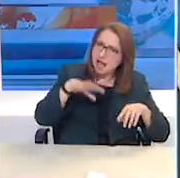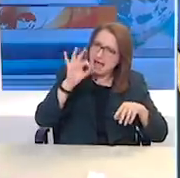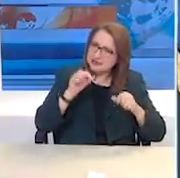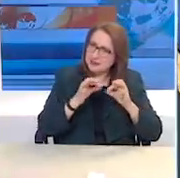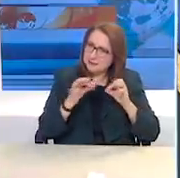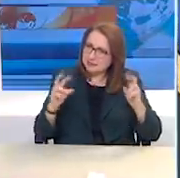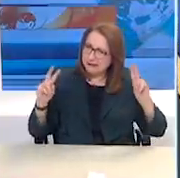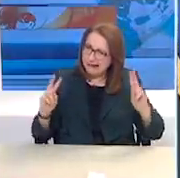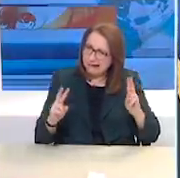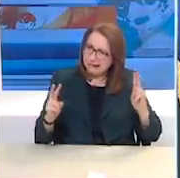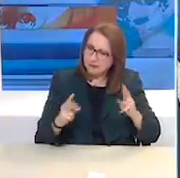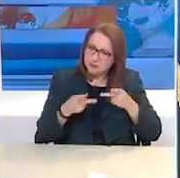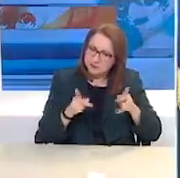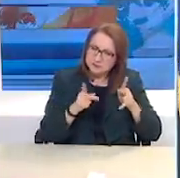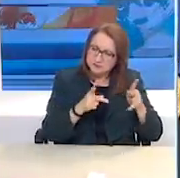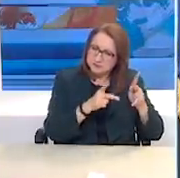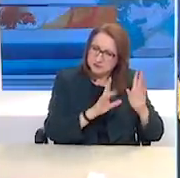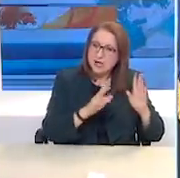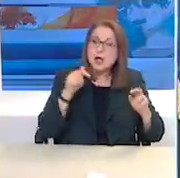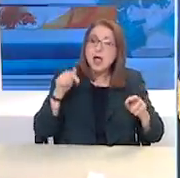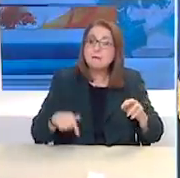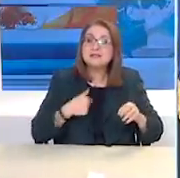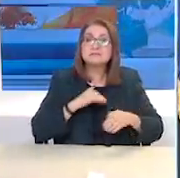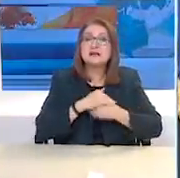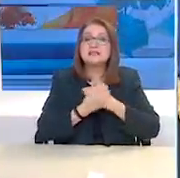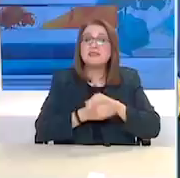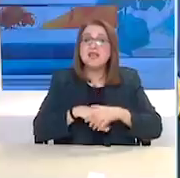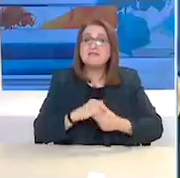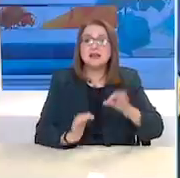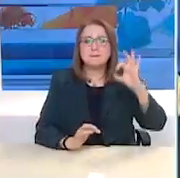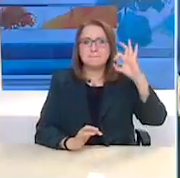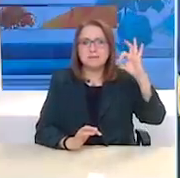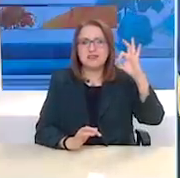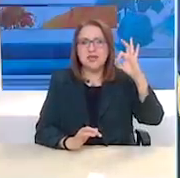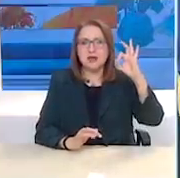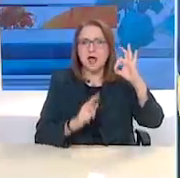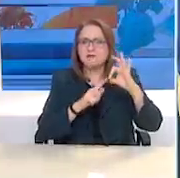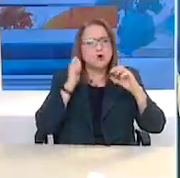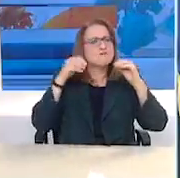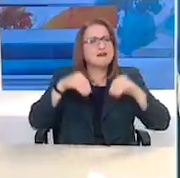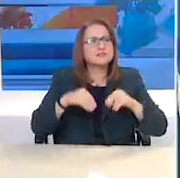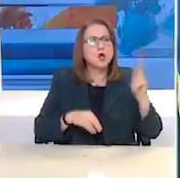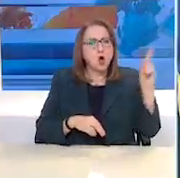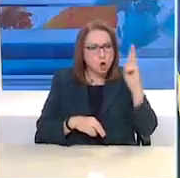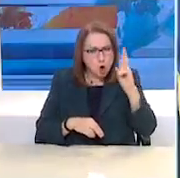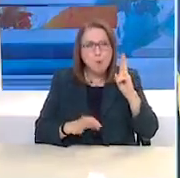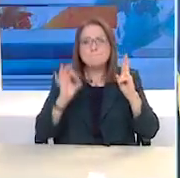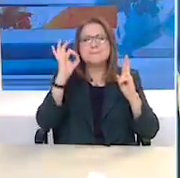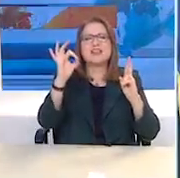ο κύριος αριθμητικός δείκτης είναι αυτό το όρο μηδέν, η μείωση της μεταδοτικότητας στο γενικό